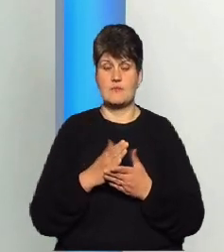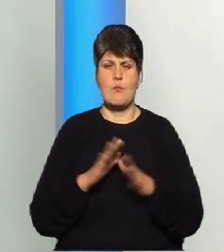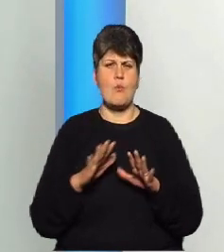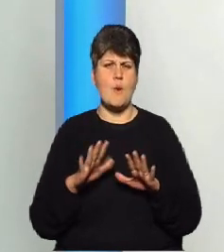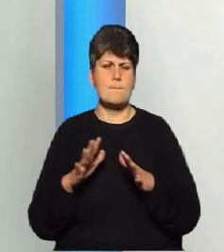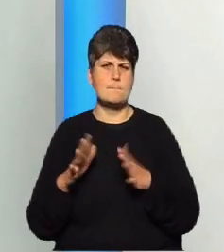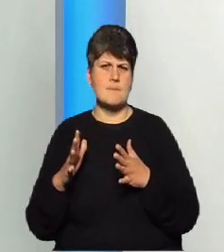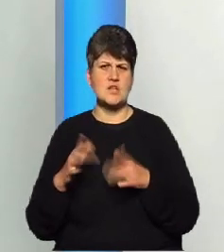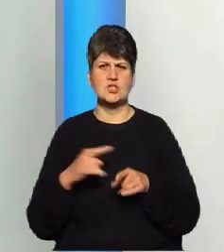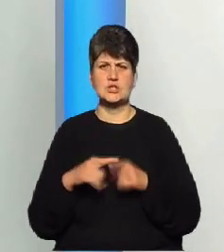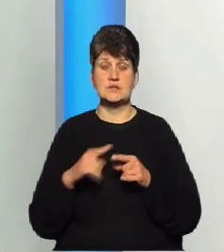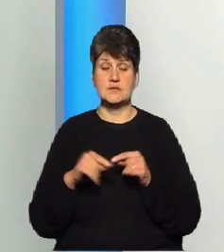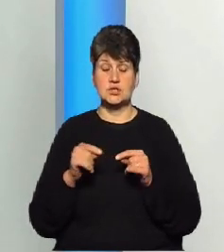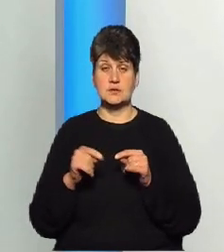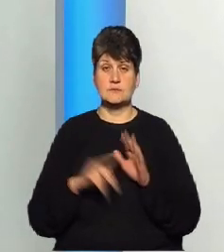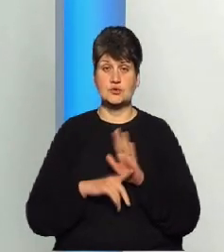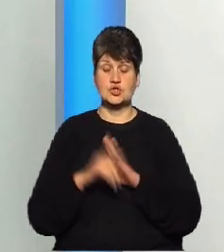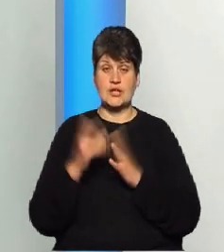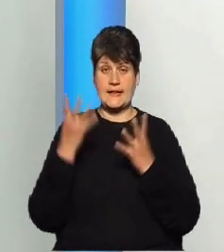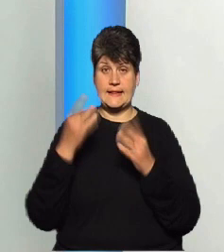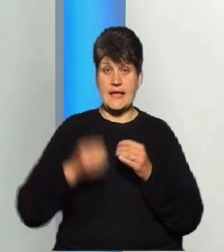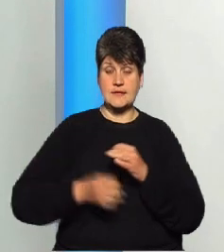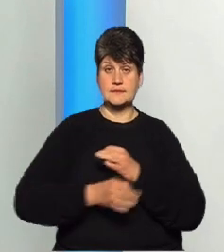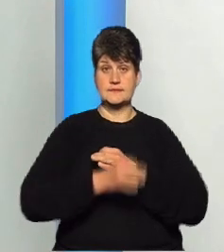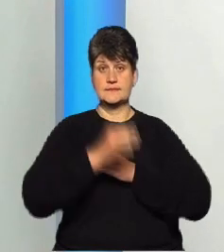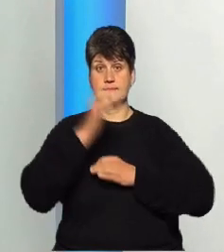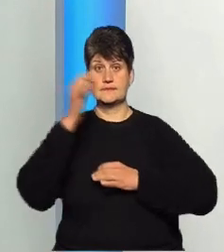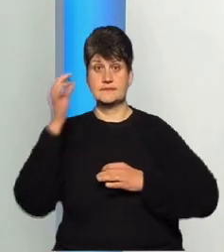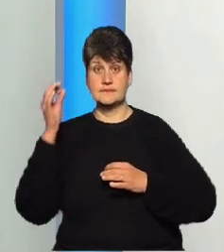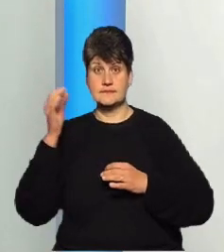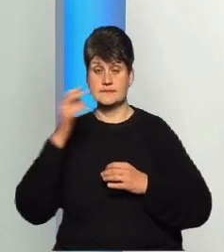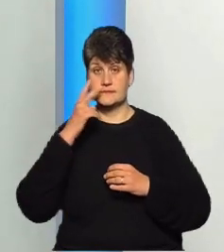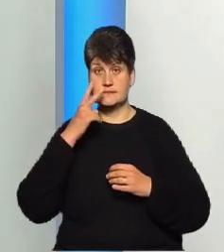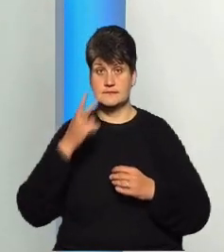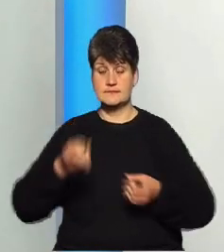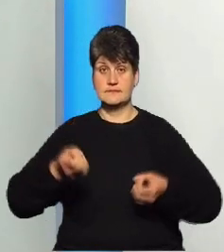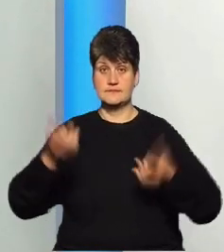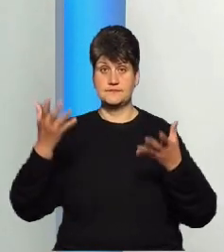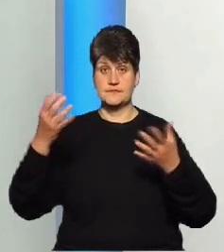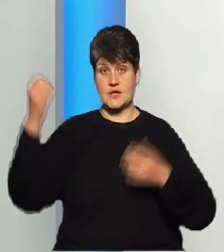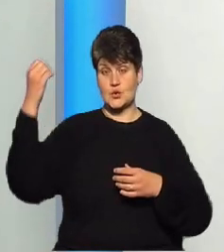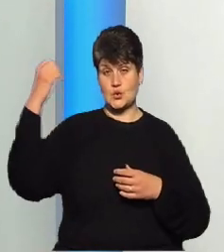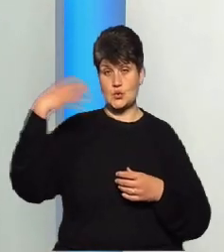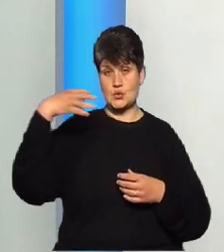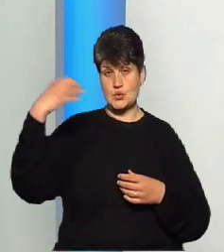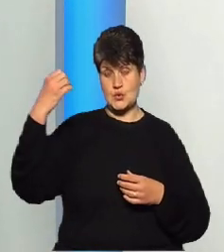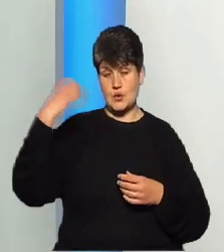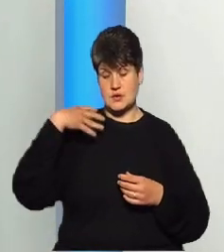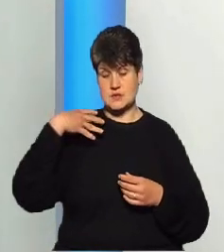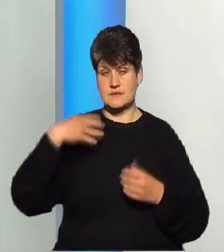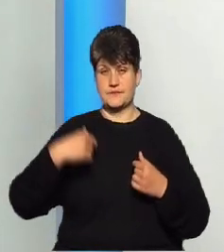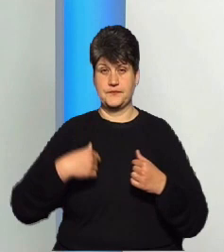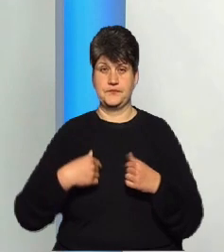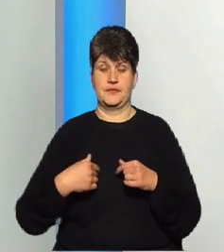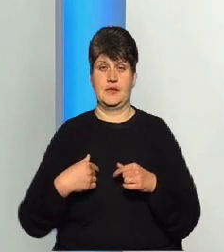настає день, світла пора доби, сонячні проміння, проникаючи крізь навіть ті наші замкнуті